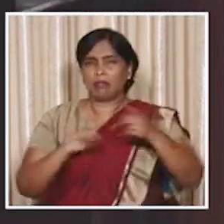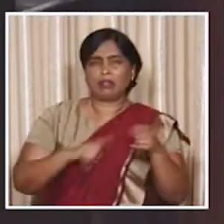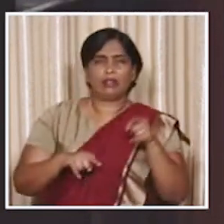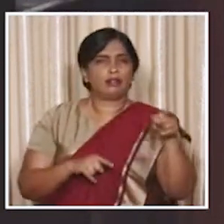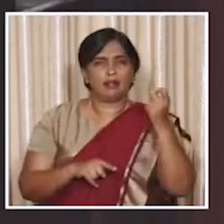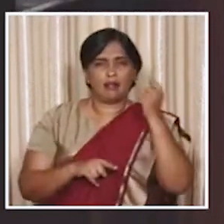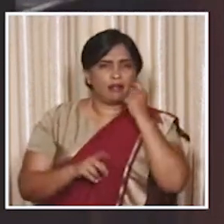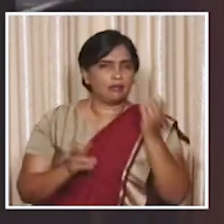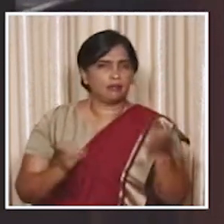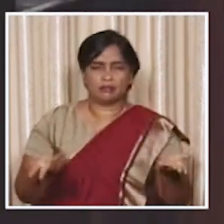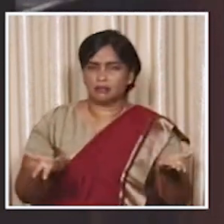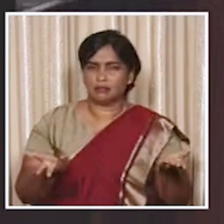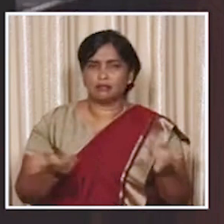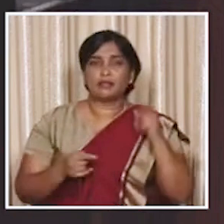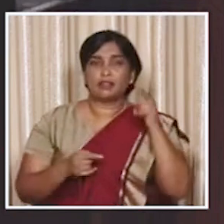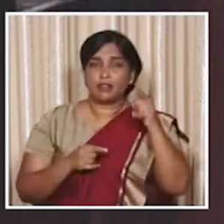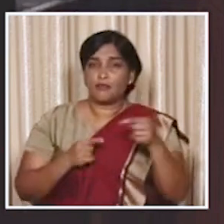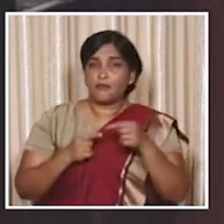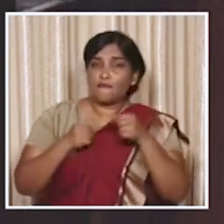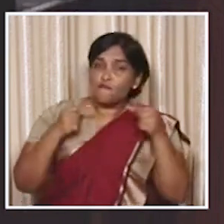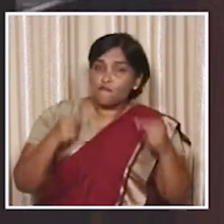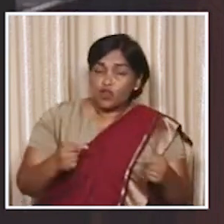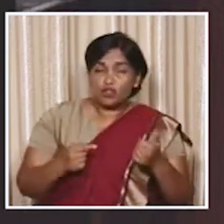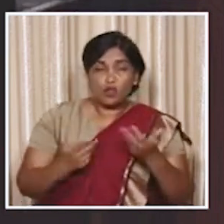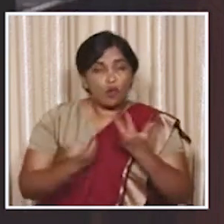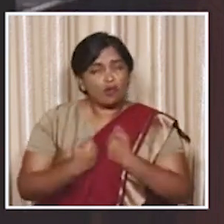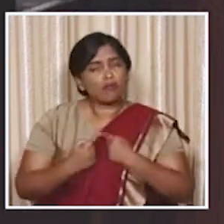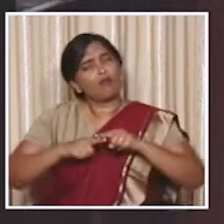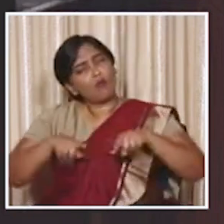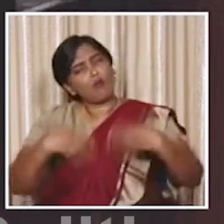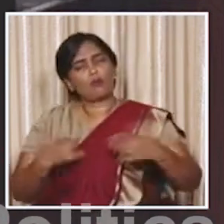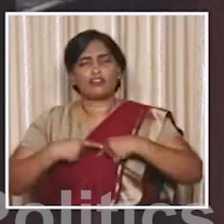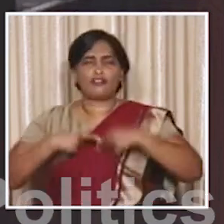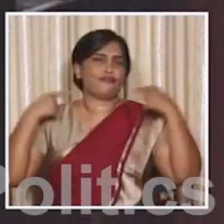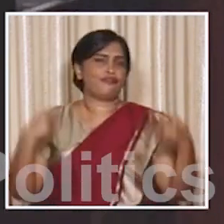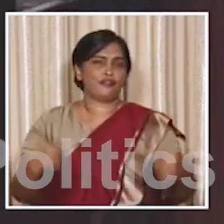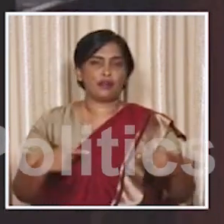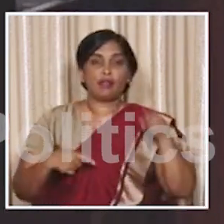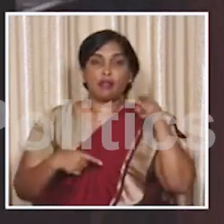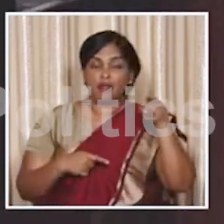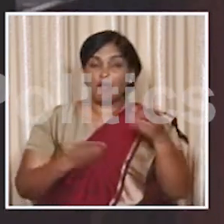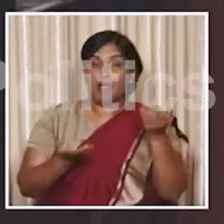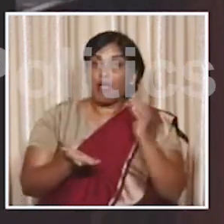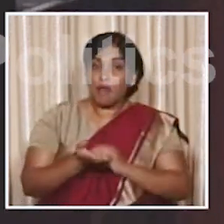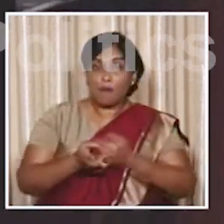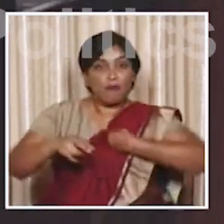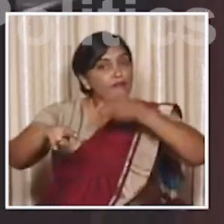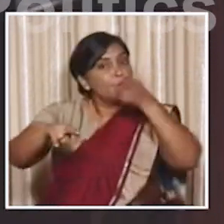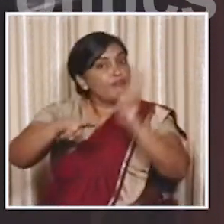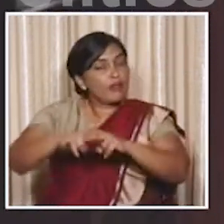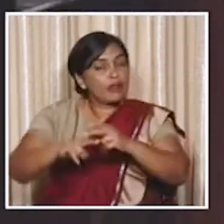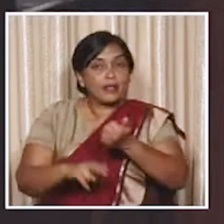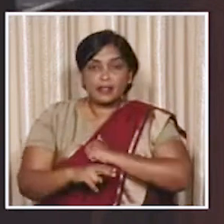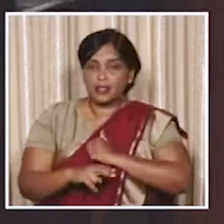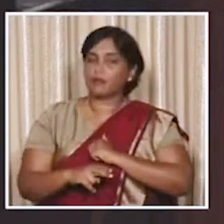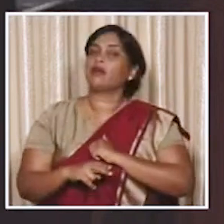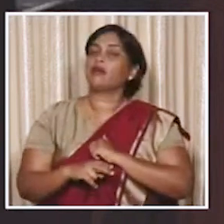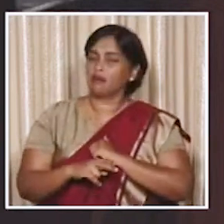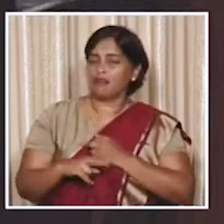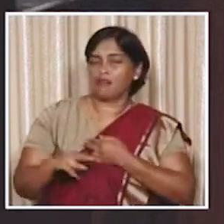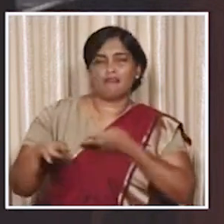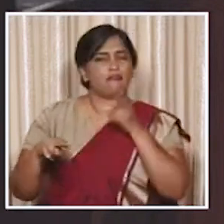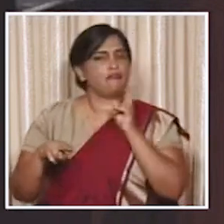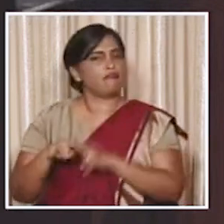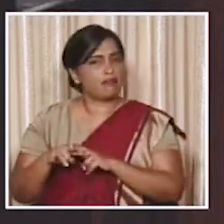ඇවිල්ලා තියෙන්නේ. ඔවුන්ට විරුද්ධ වෙන්න ඕන වුණාම ඕනම දේකට විරුද්ධ වෙනවා. හැබැයි ඔවුන්ට ආපහු මිත්‍ර වෙන්න ඕන උනාට පස්සේ එතනින් මිත්‍ර